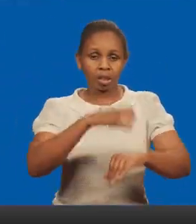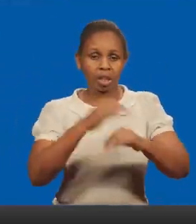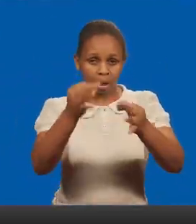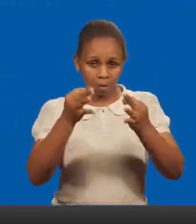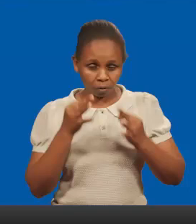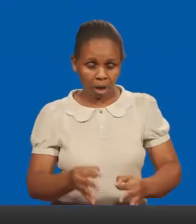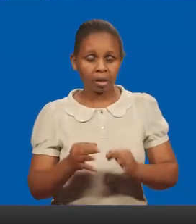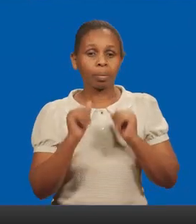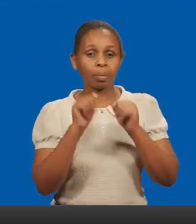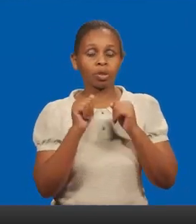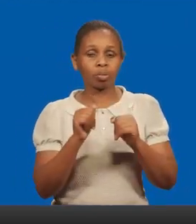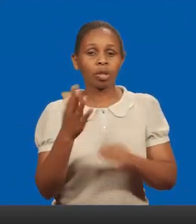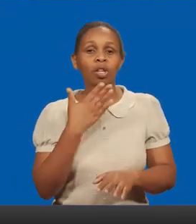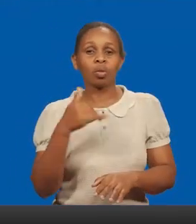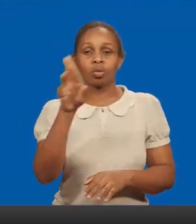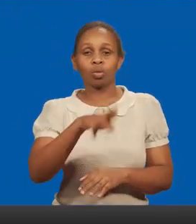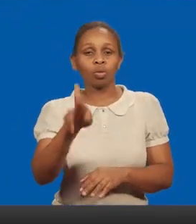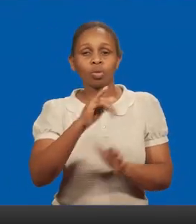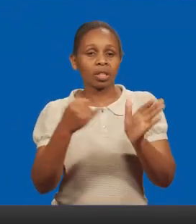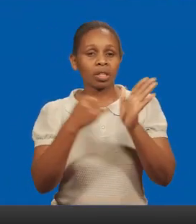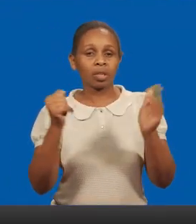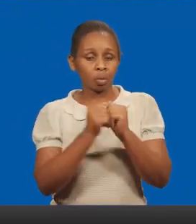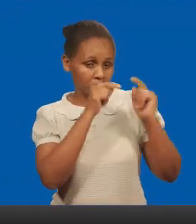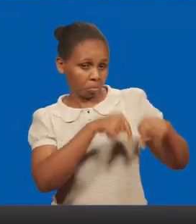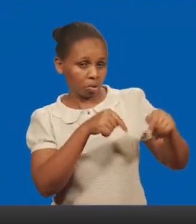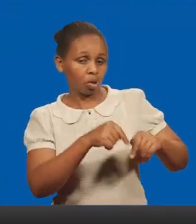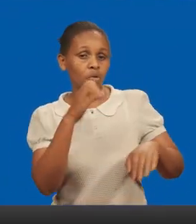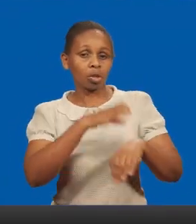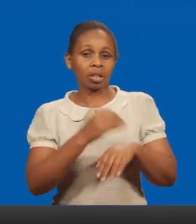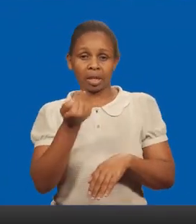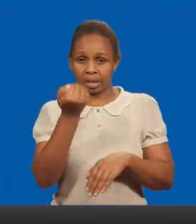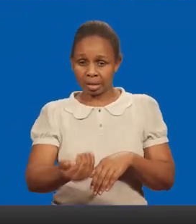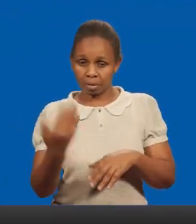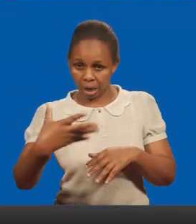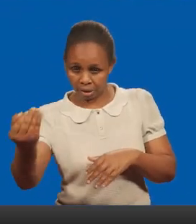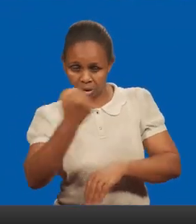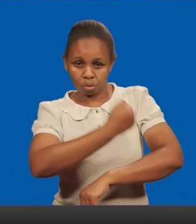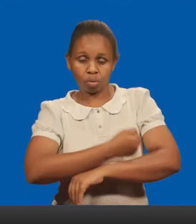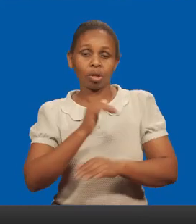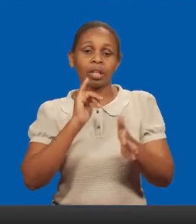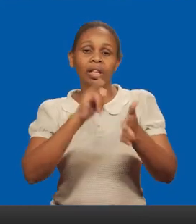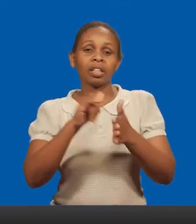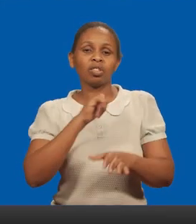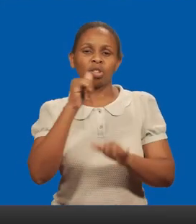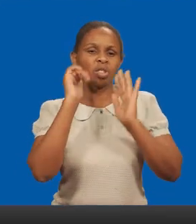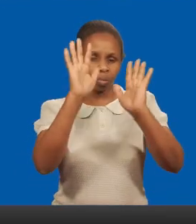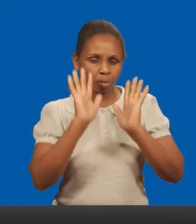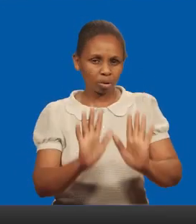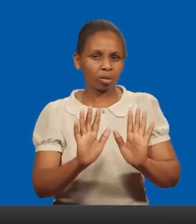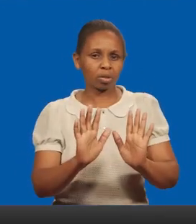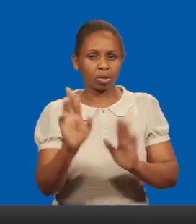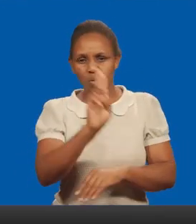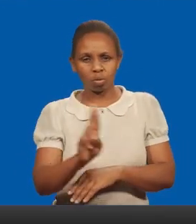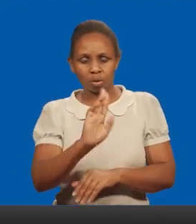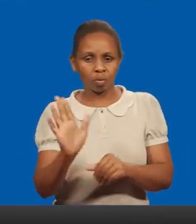is coming to get a fund that they want to execute with urgency to get their child to school. I think that is not,